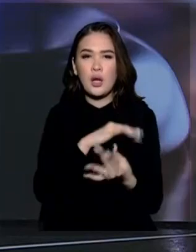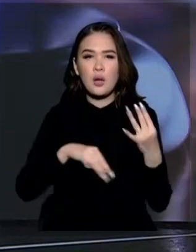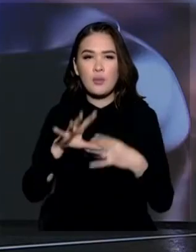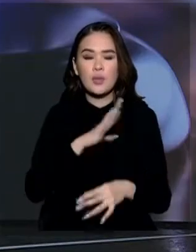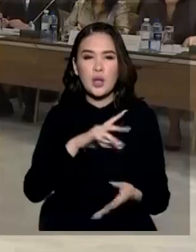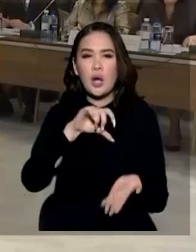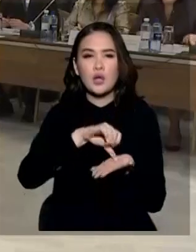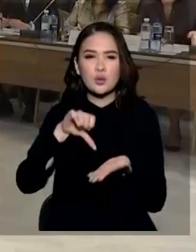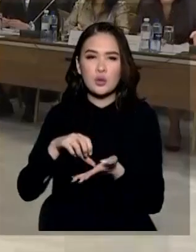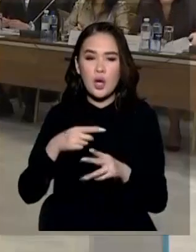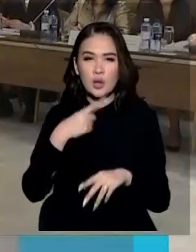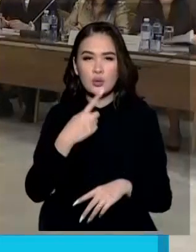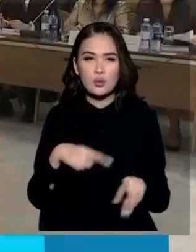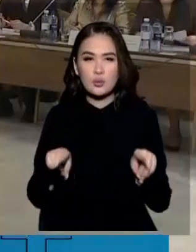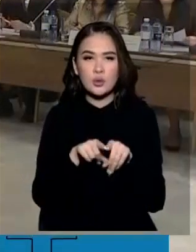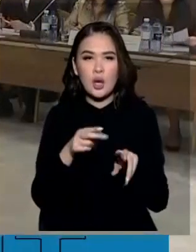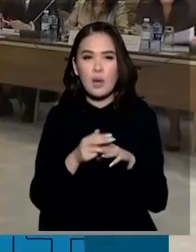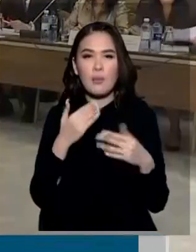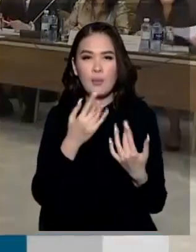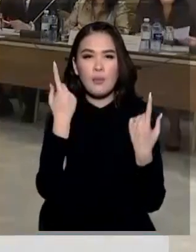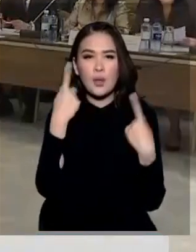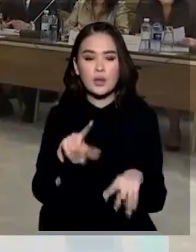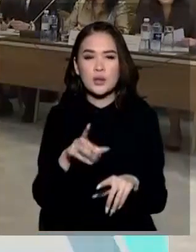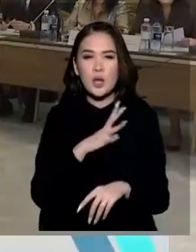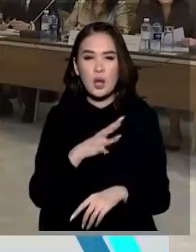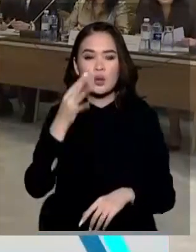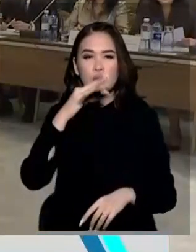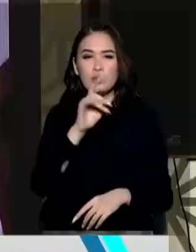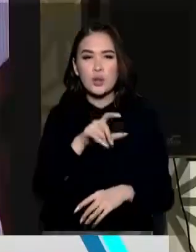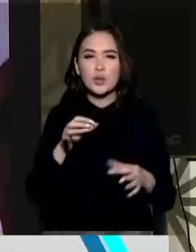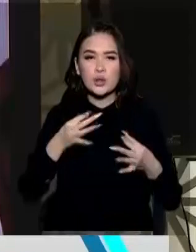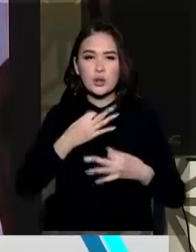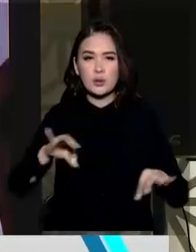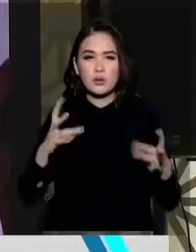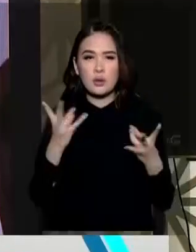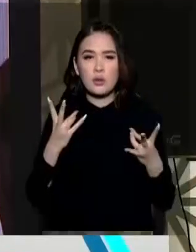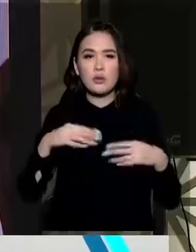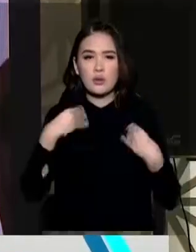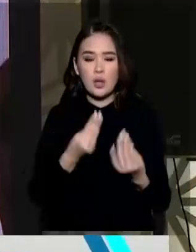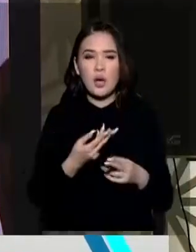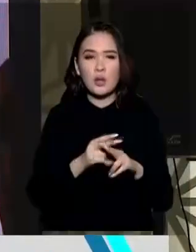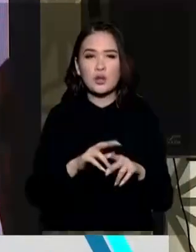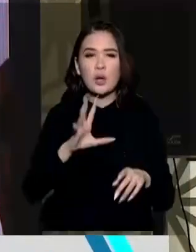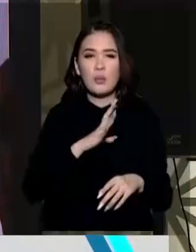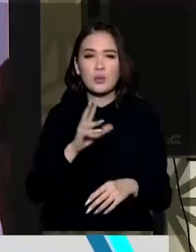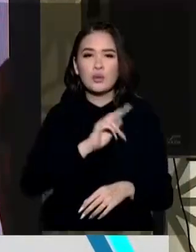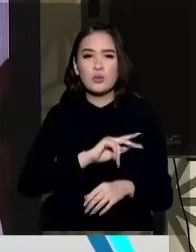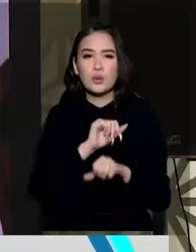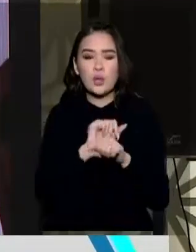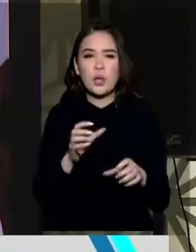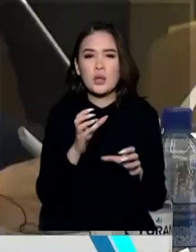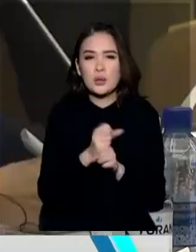Жиынға қатысушылардың айтуынша, оларға басқа маман иелері секілді еркіндік берілу керек. Қызметтен тыс кезде